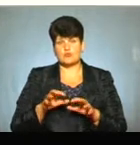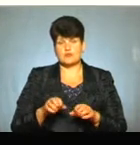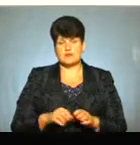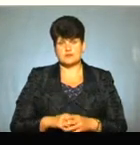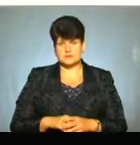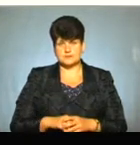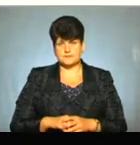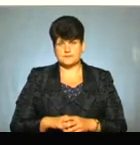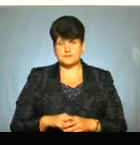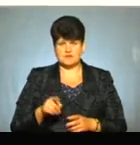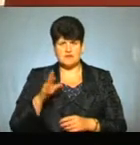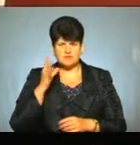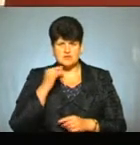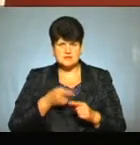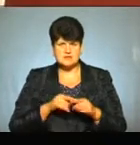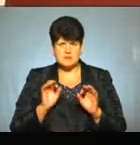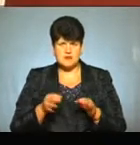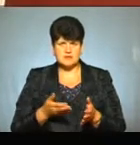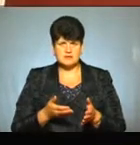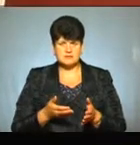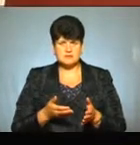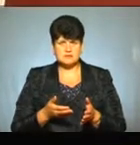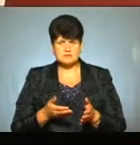власності. А ви вважаєте це правильний крок?